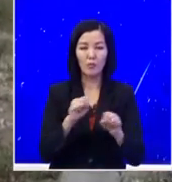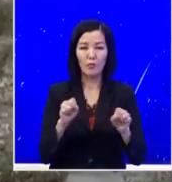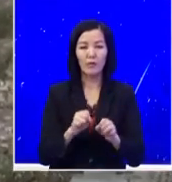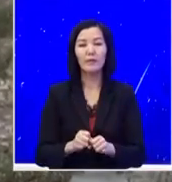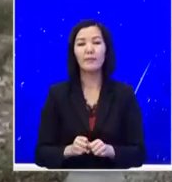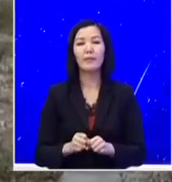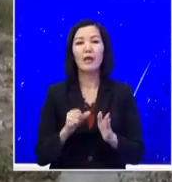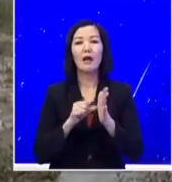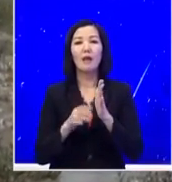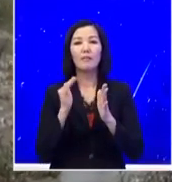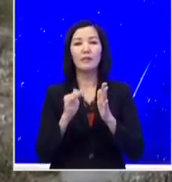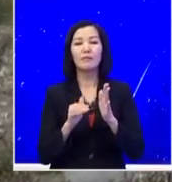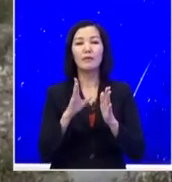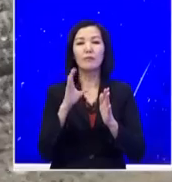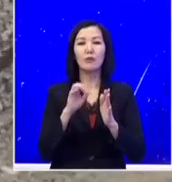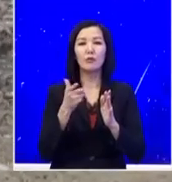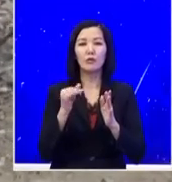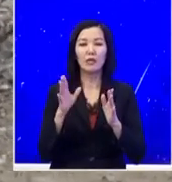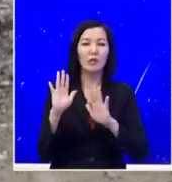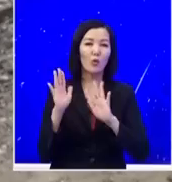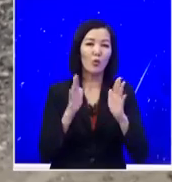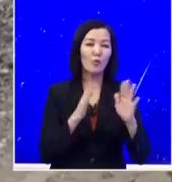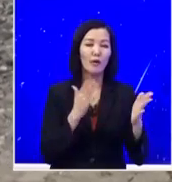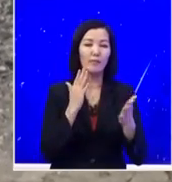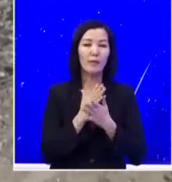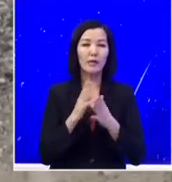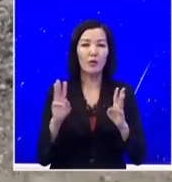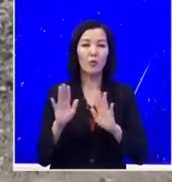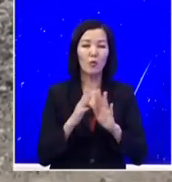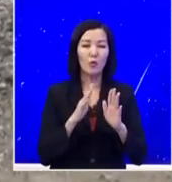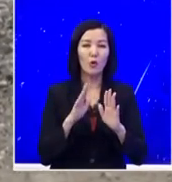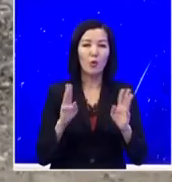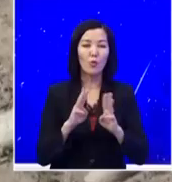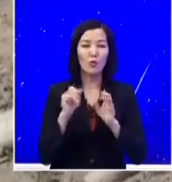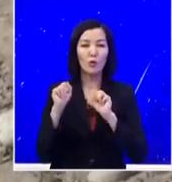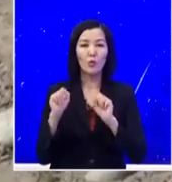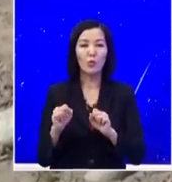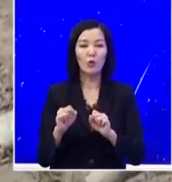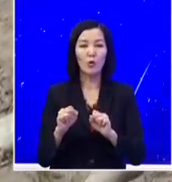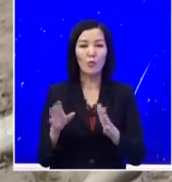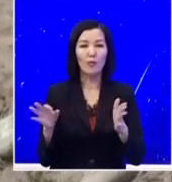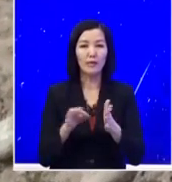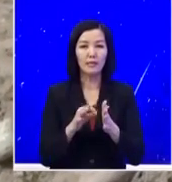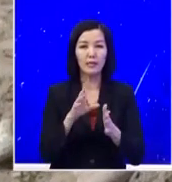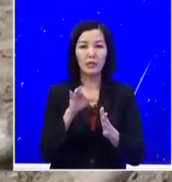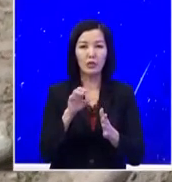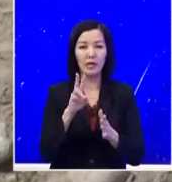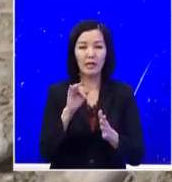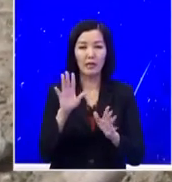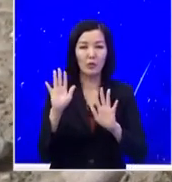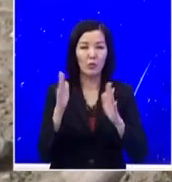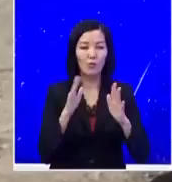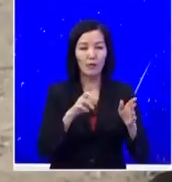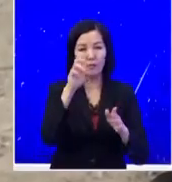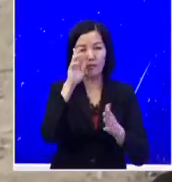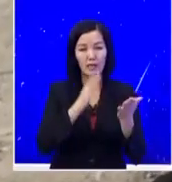аумағында 60556 гектар орман қоры бар. Орманды өрттен қорғау мақсатында бөлімдегілер Жаркент орман шаруашылығы